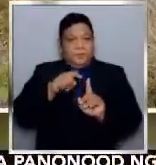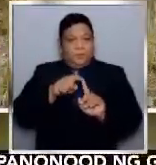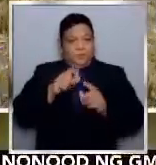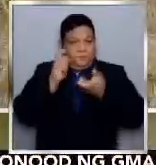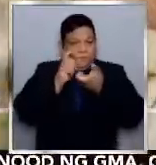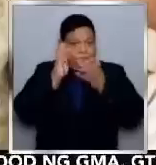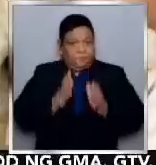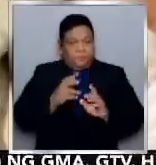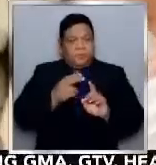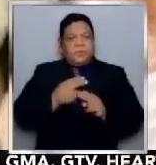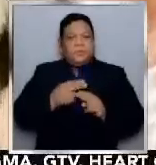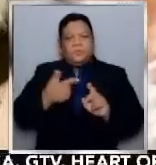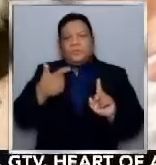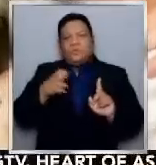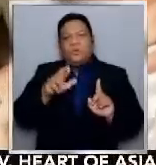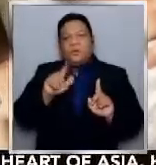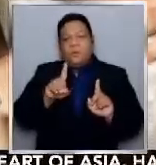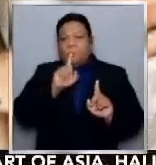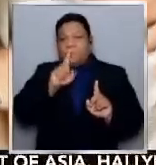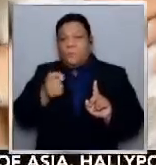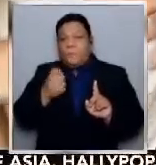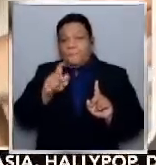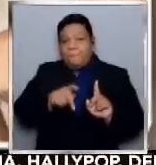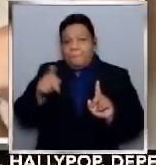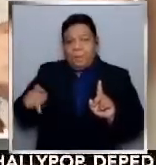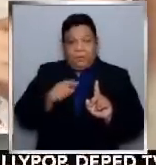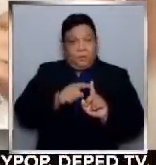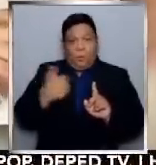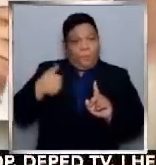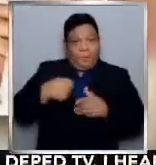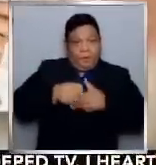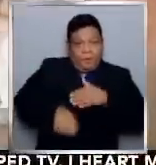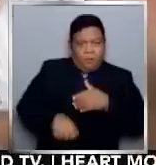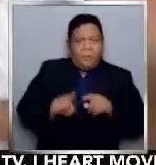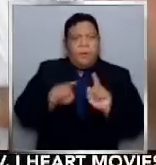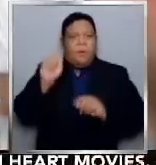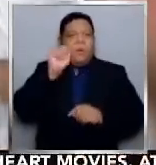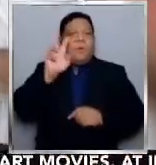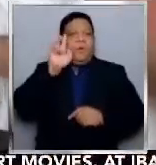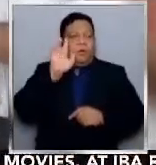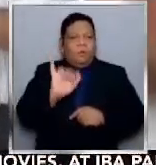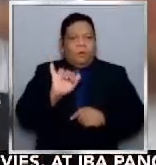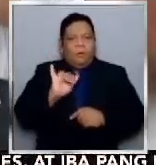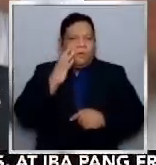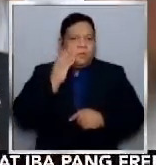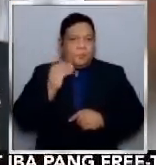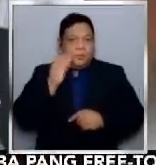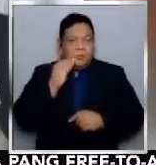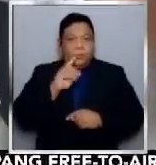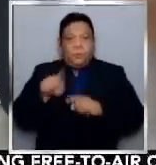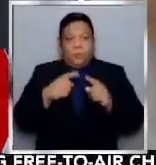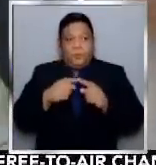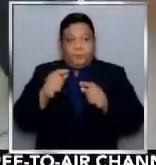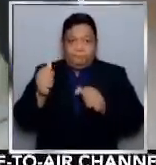isang Kapampangan. Pero mulat siya sa trahedyang pinagdaanan at nalagpasan ng kanyang mga kababayan. Kaya sa anibersaryo ng Mount Pinatubo